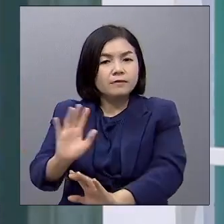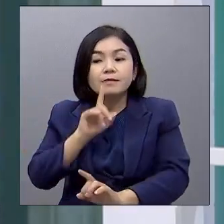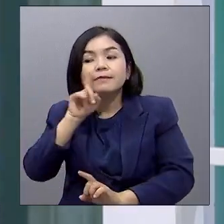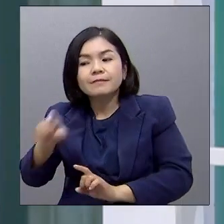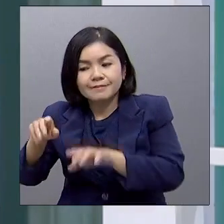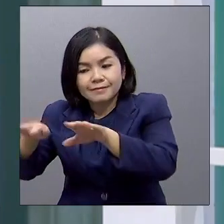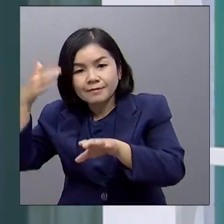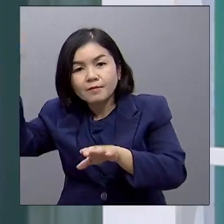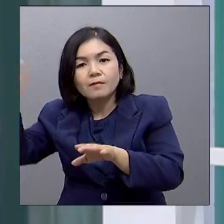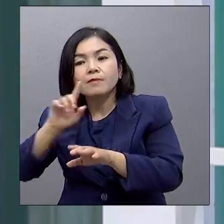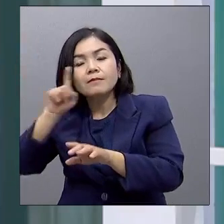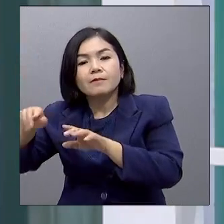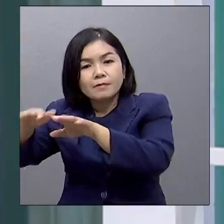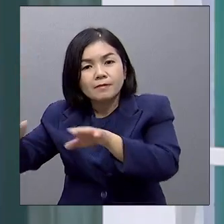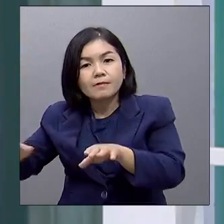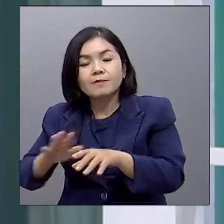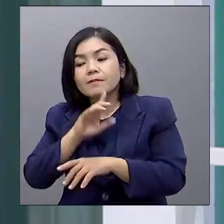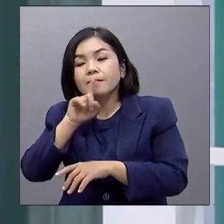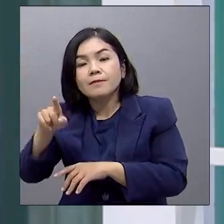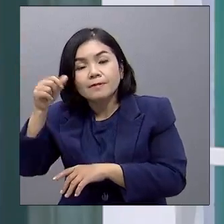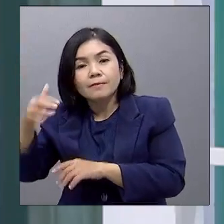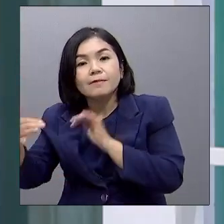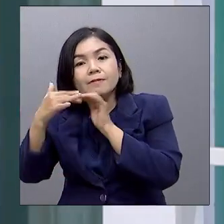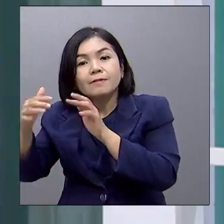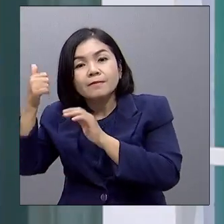หอยัง นั่นประการที่หนึ่งถ้ถามไม่ได้ก็ต้